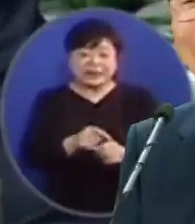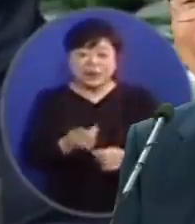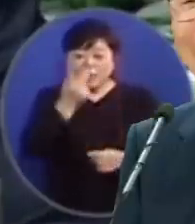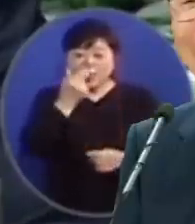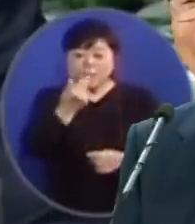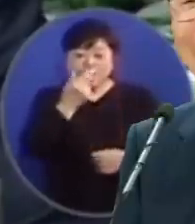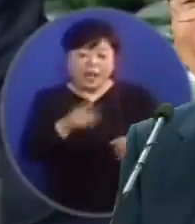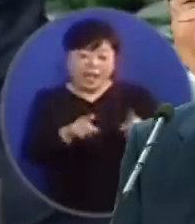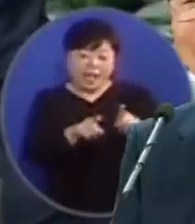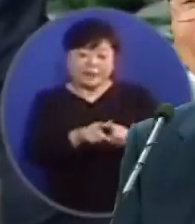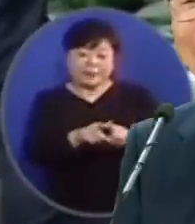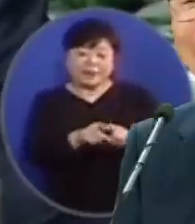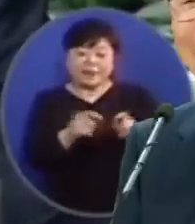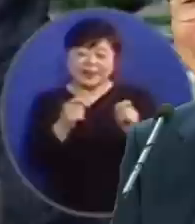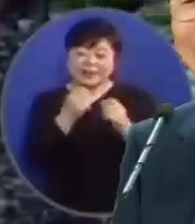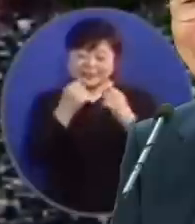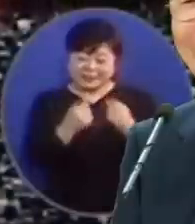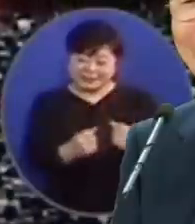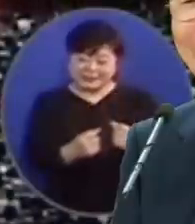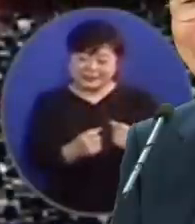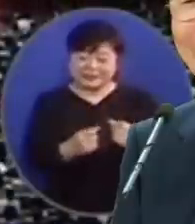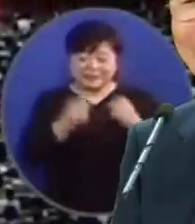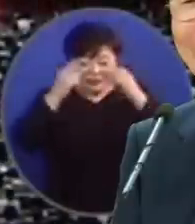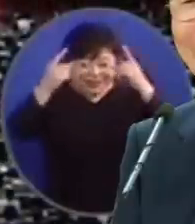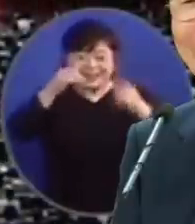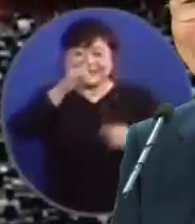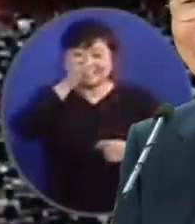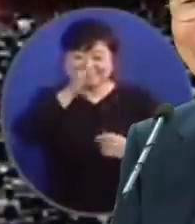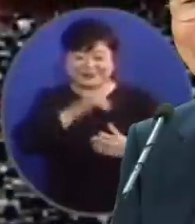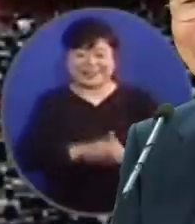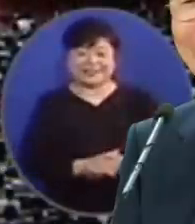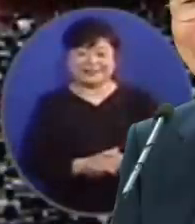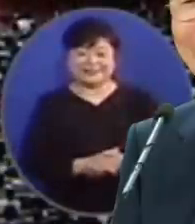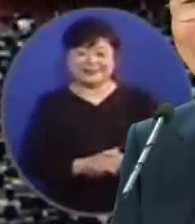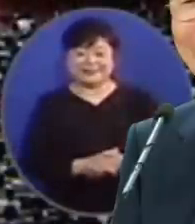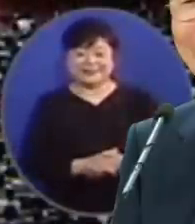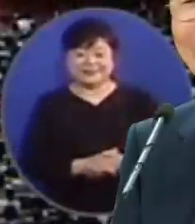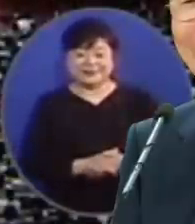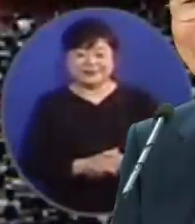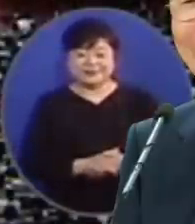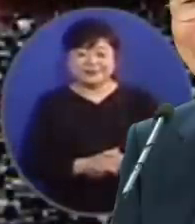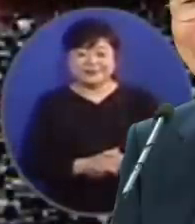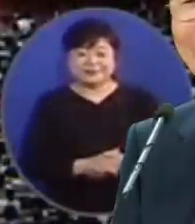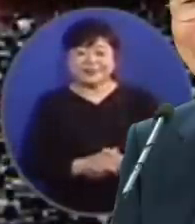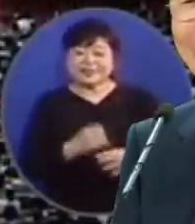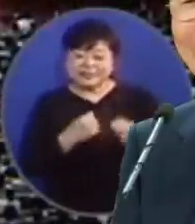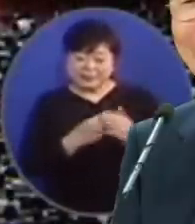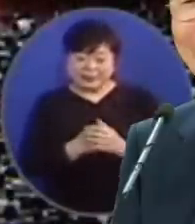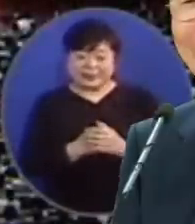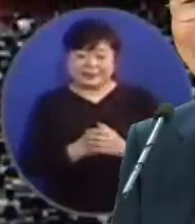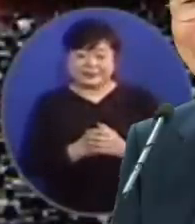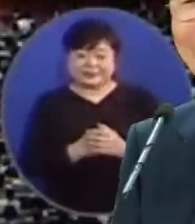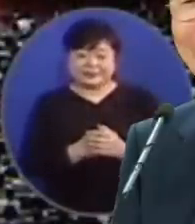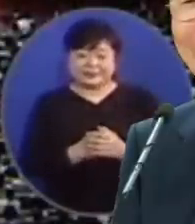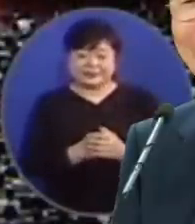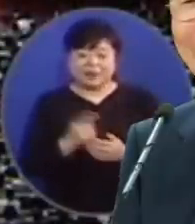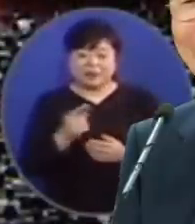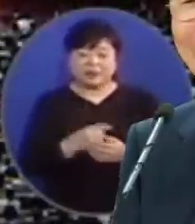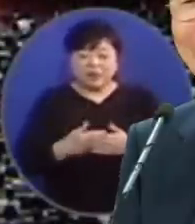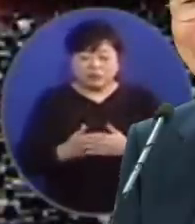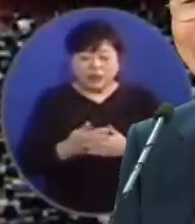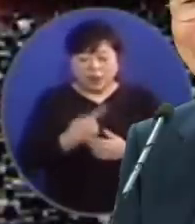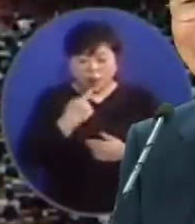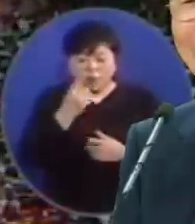같이 하나님이 가차에 계신다는 것을 깨달아 알 수가 있는 것입니다. 그러므로 어떤